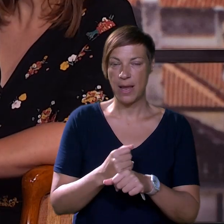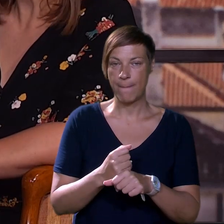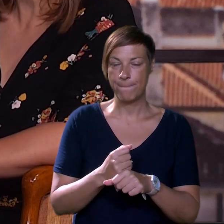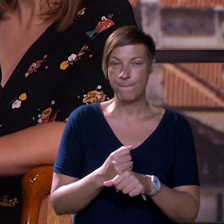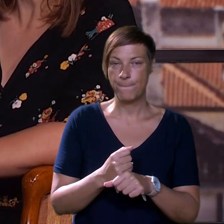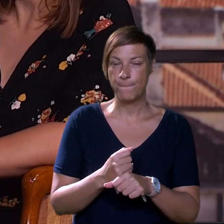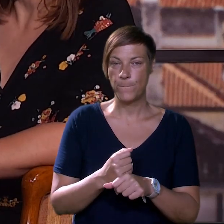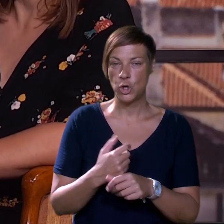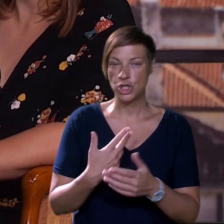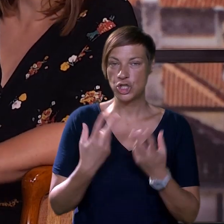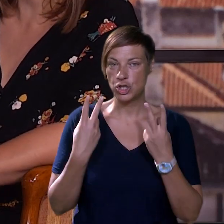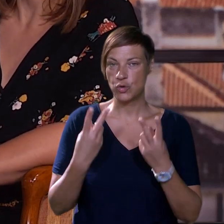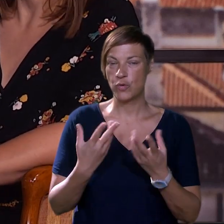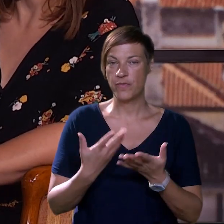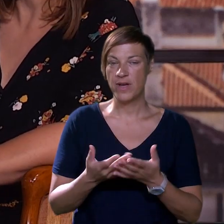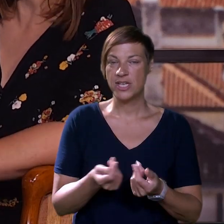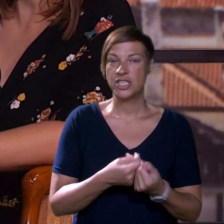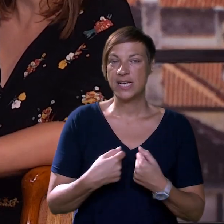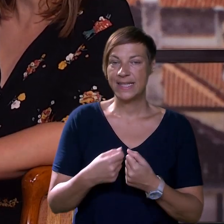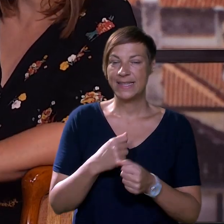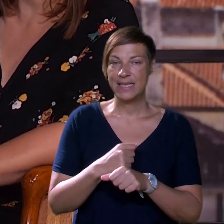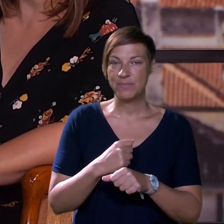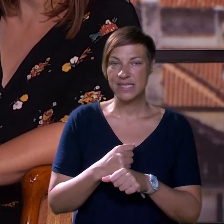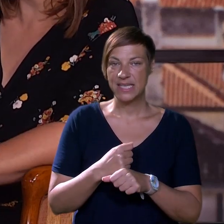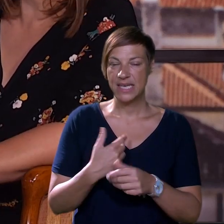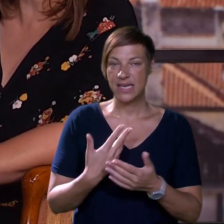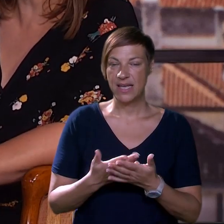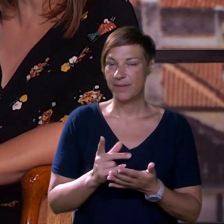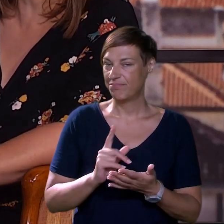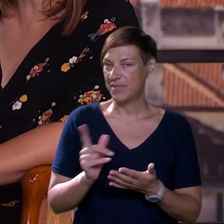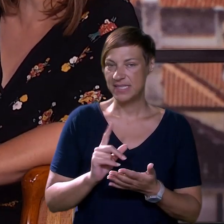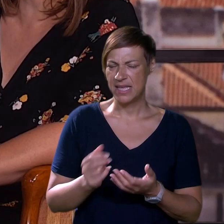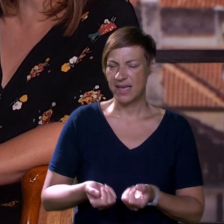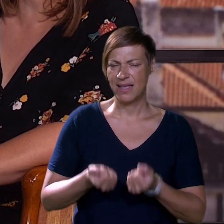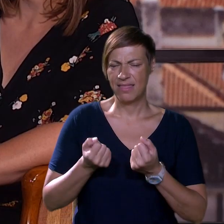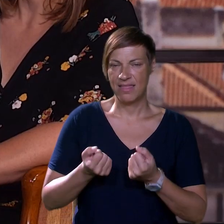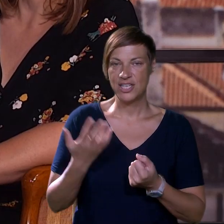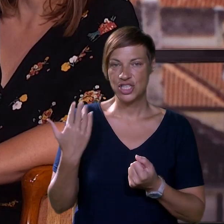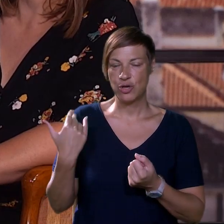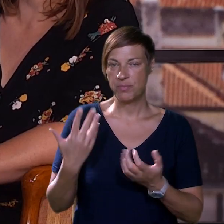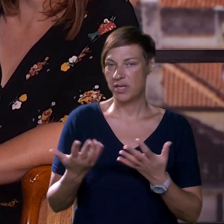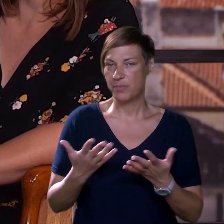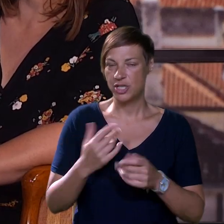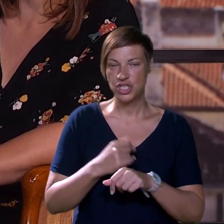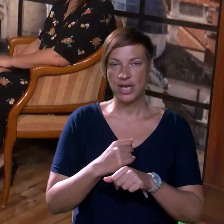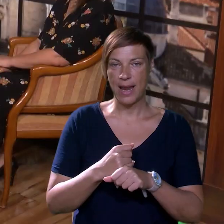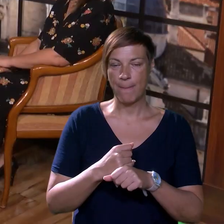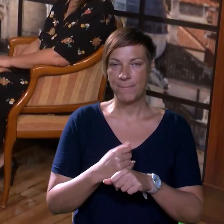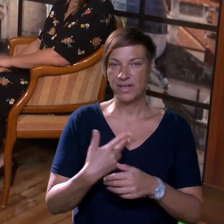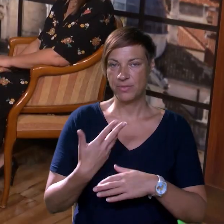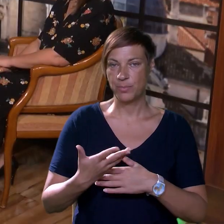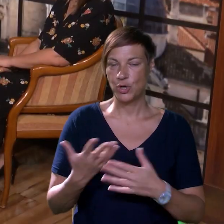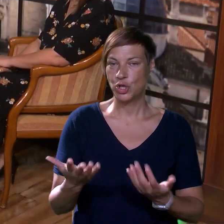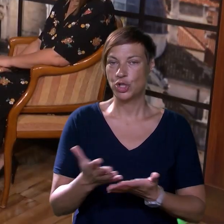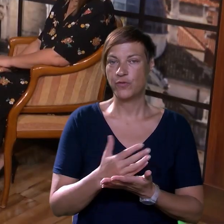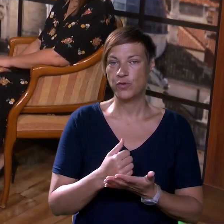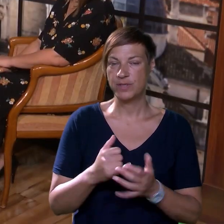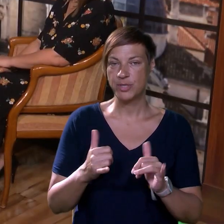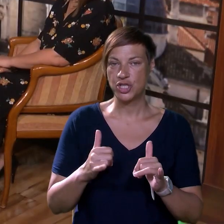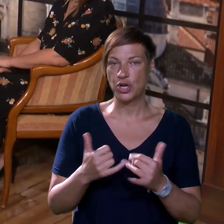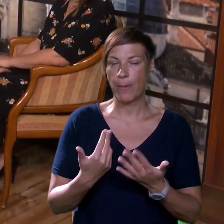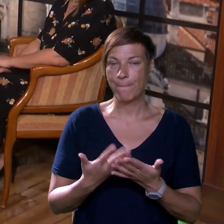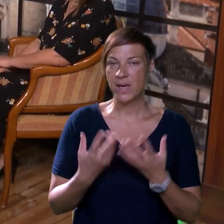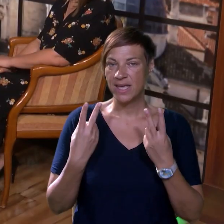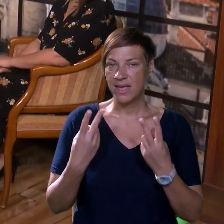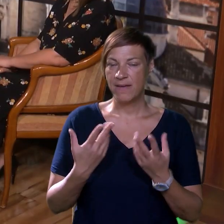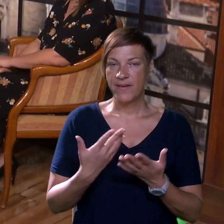odnosno iznimno je važan ovaj timski rad o kojem govorite? Bez njega teško bi bilo bilo što napraviti, a pogotovo uspješno. Pa je,